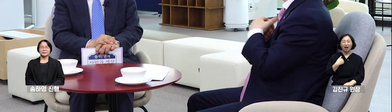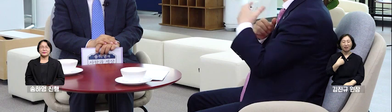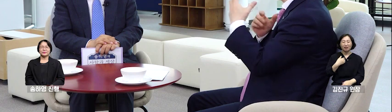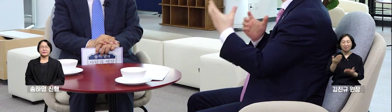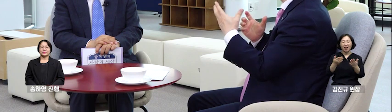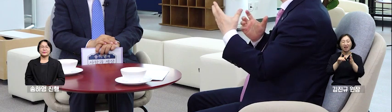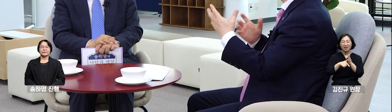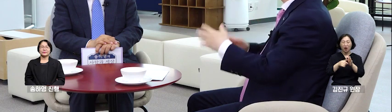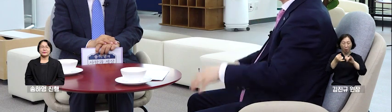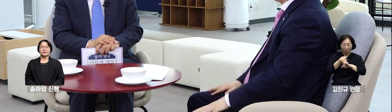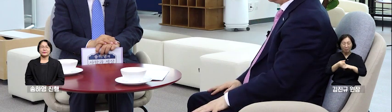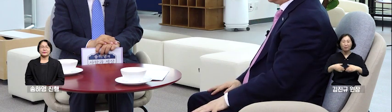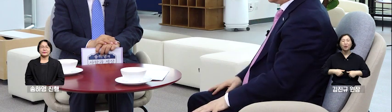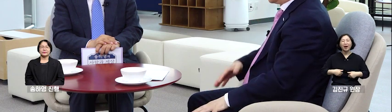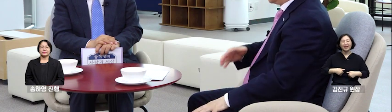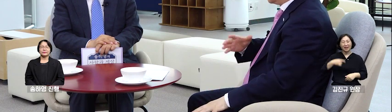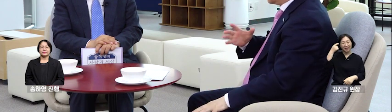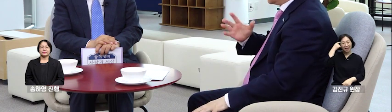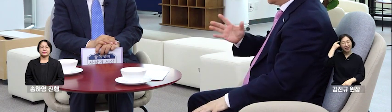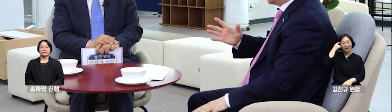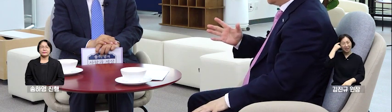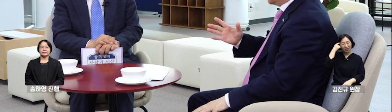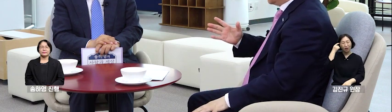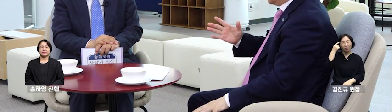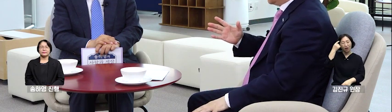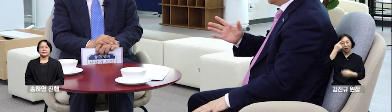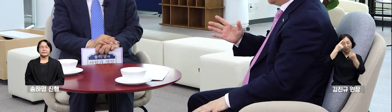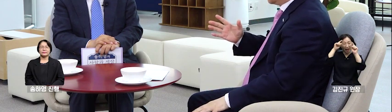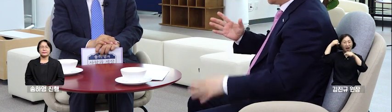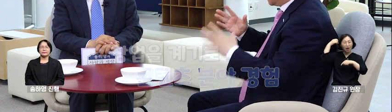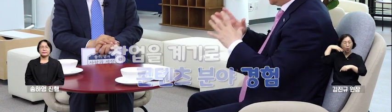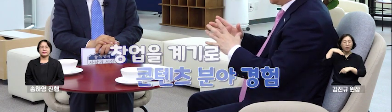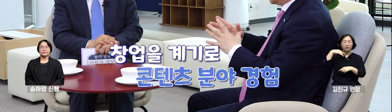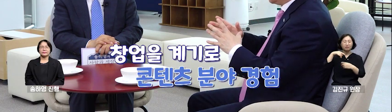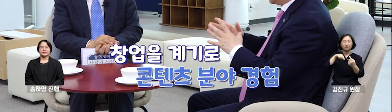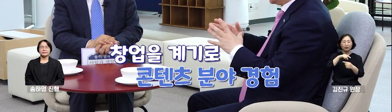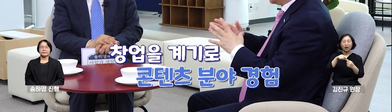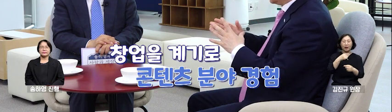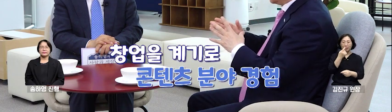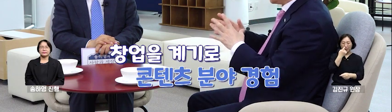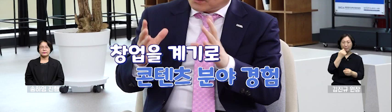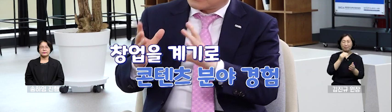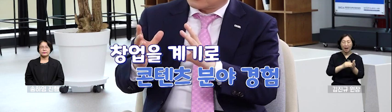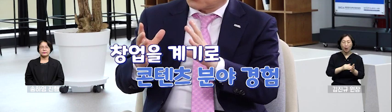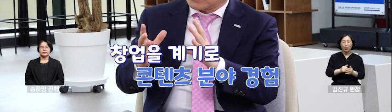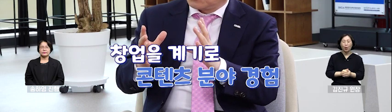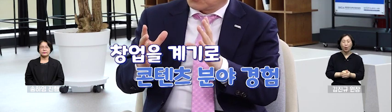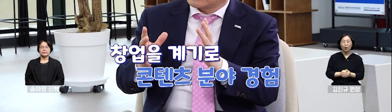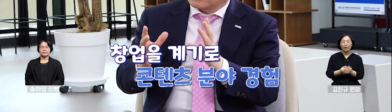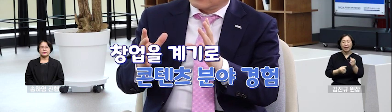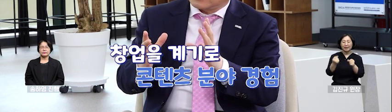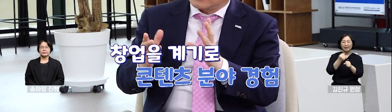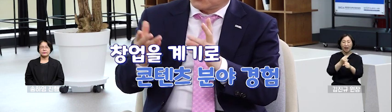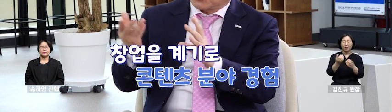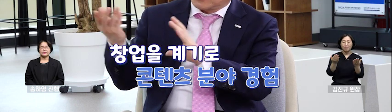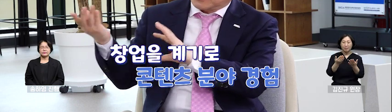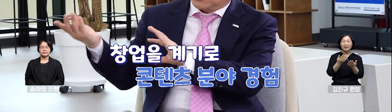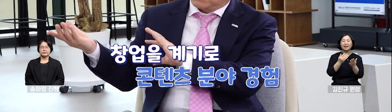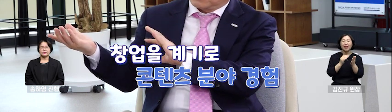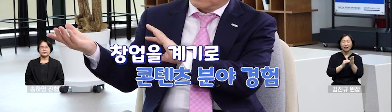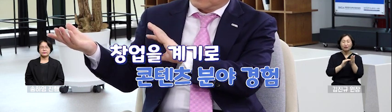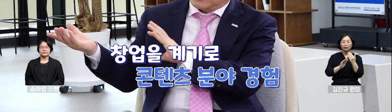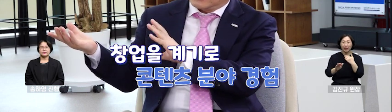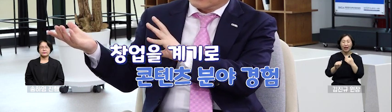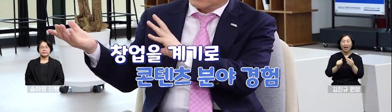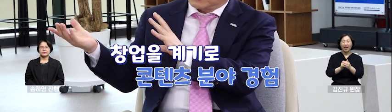했습니다 그 다음에 이제 제가 아 창업 1년 한 이후에 콘텐츠 쪽지 건물 했었으니까 콘텐츠